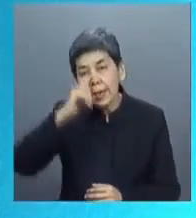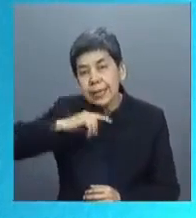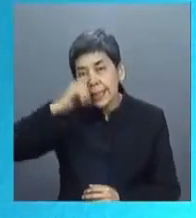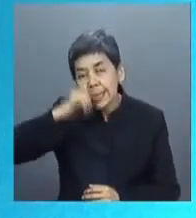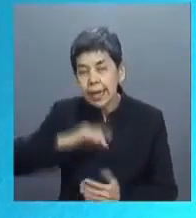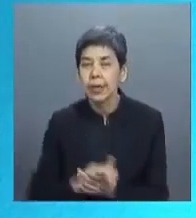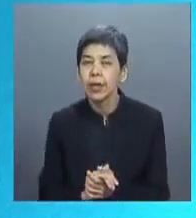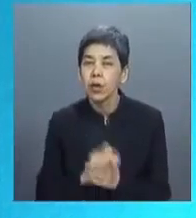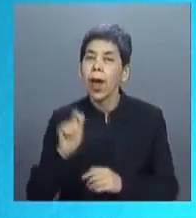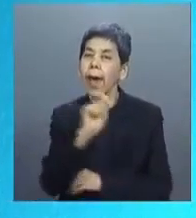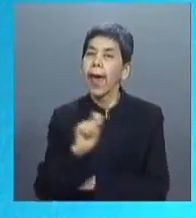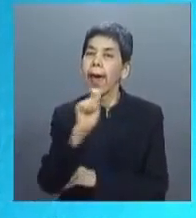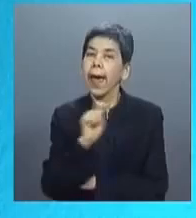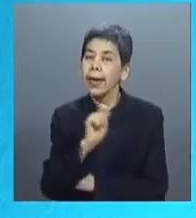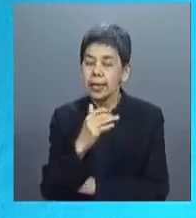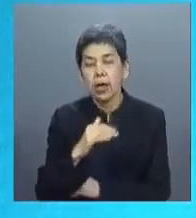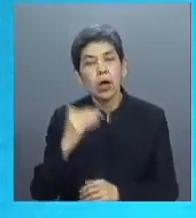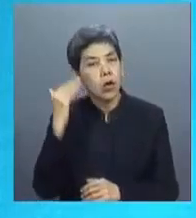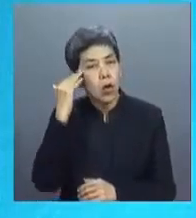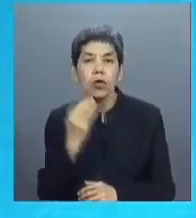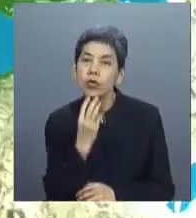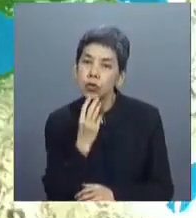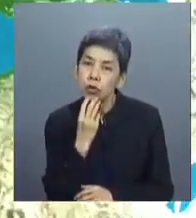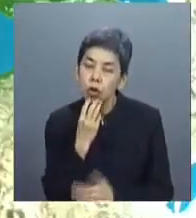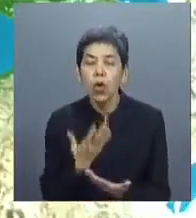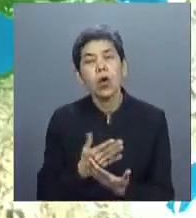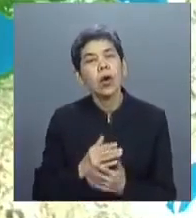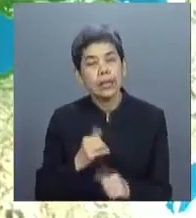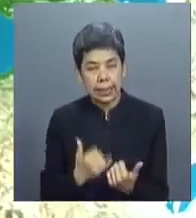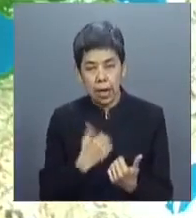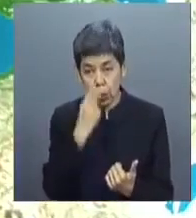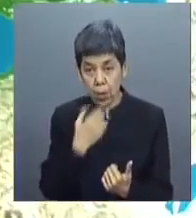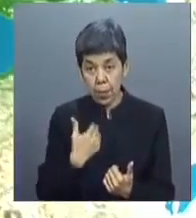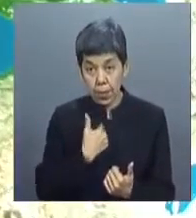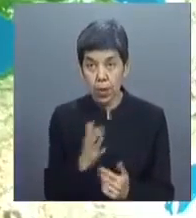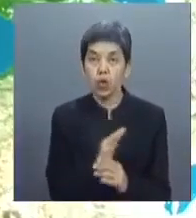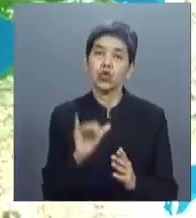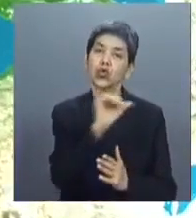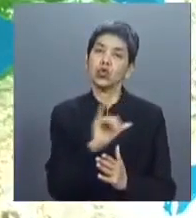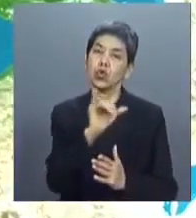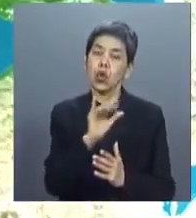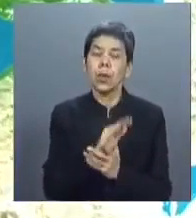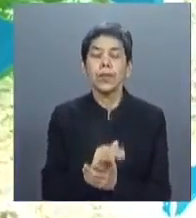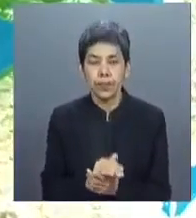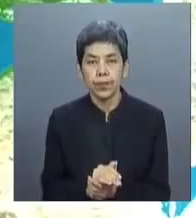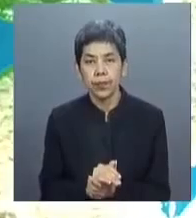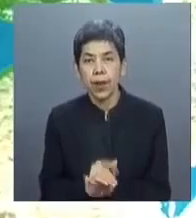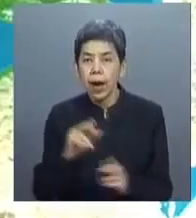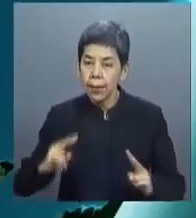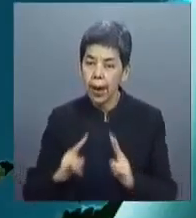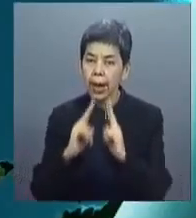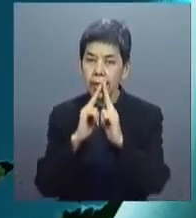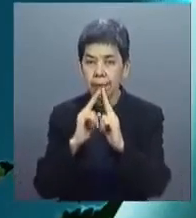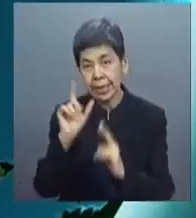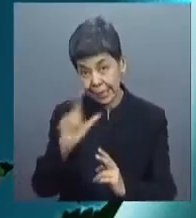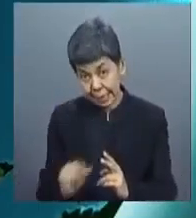ทยเริ่มจากทวีปเอเชียปักกิ่งโซโตเกียวและไทเปตามด้วยทวีปยุโรปลอนดอนเบอร์ลินปารีสและโรม